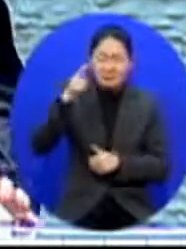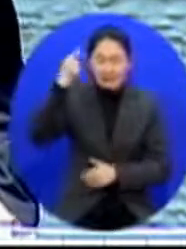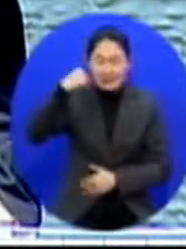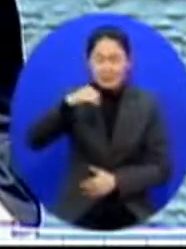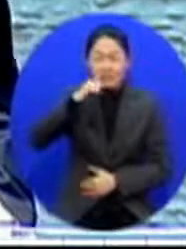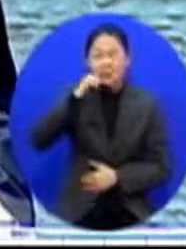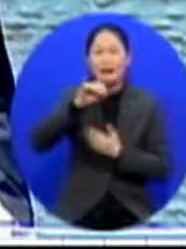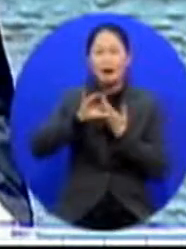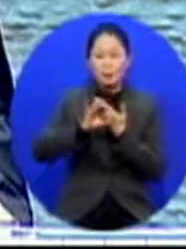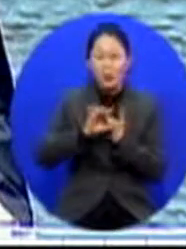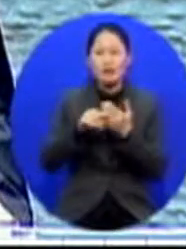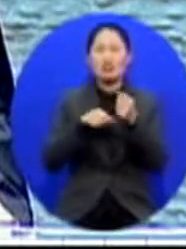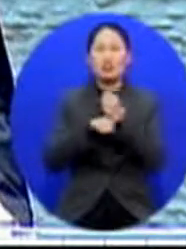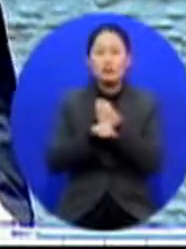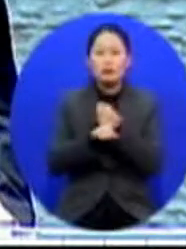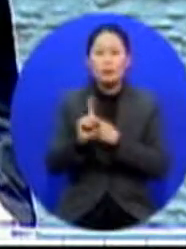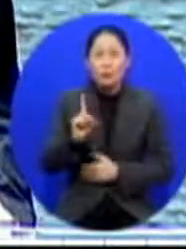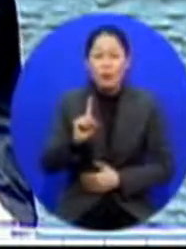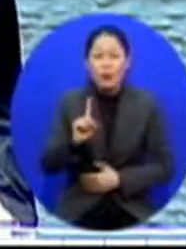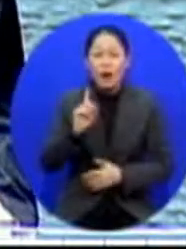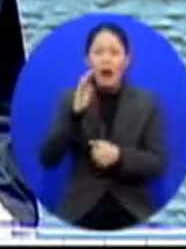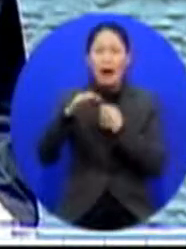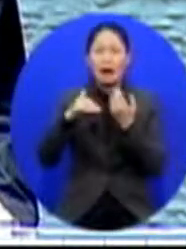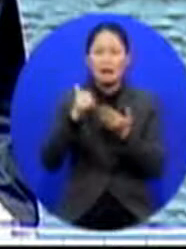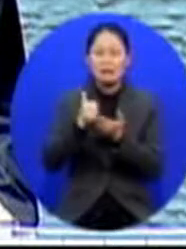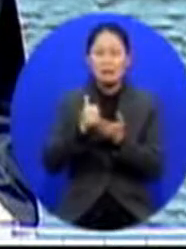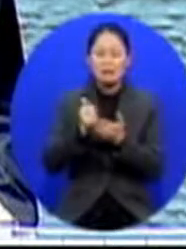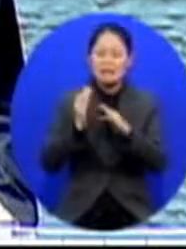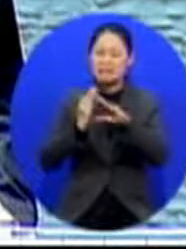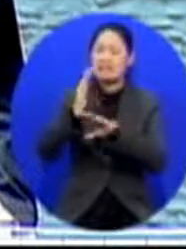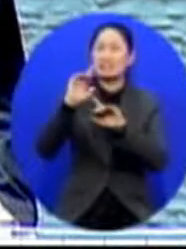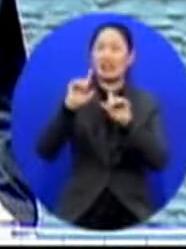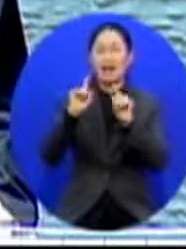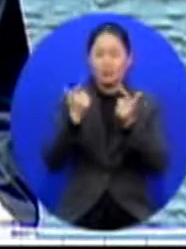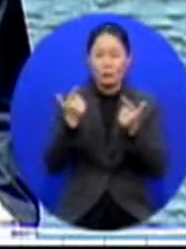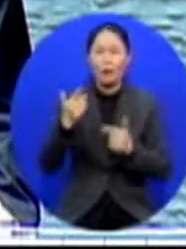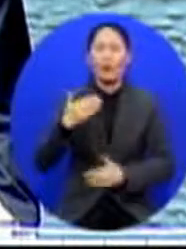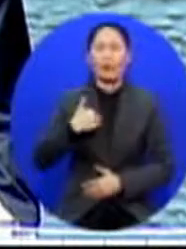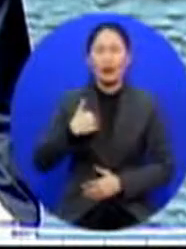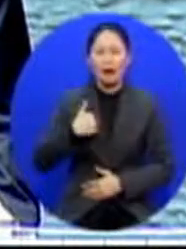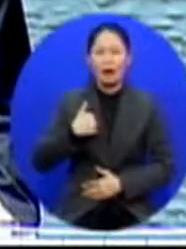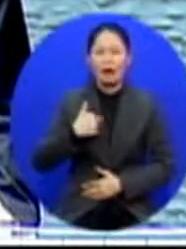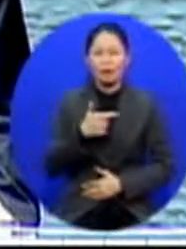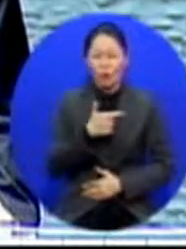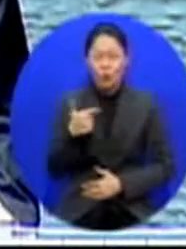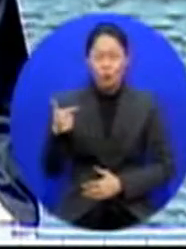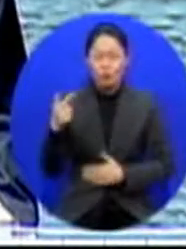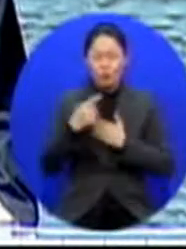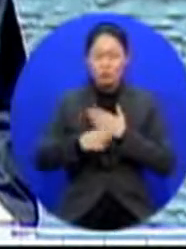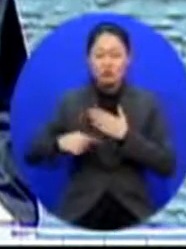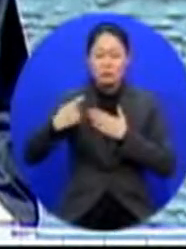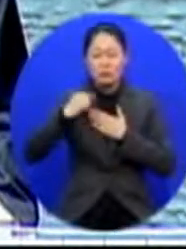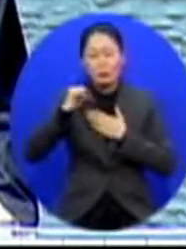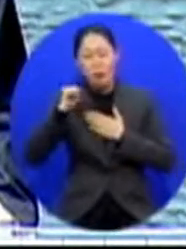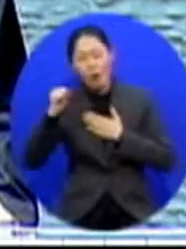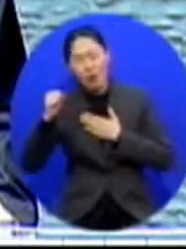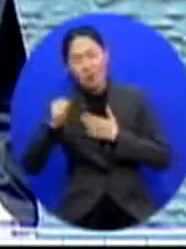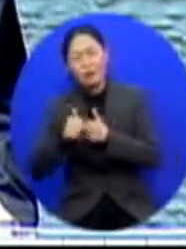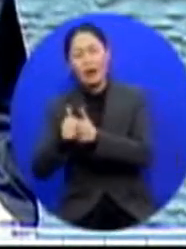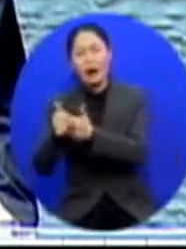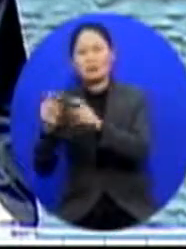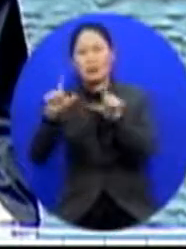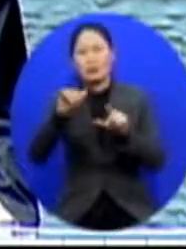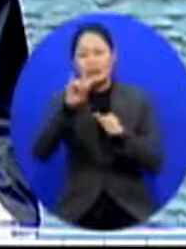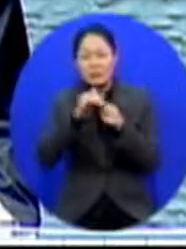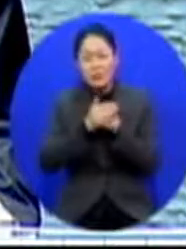그렇다면 이유는요 하나님이 지나치신 게 아니고 내가 너무 육신에 매여 살고 있기 때문에